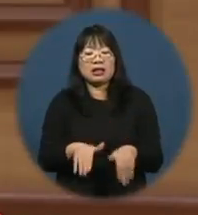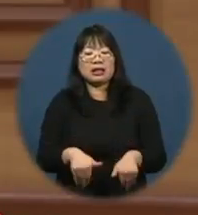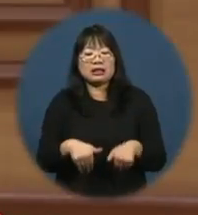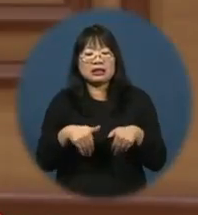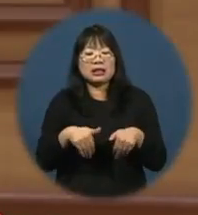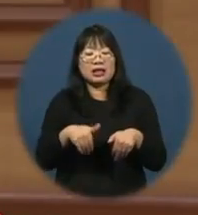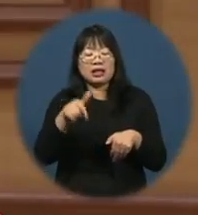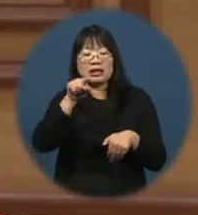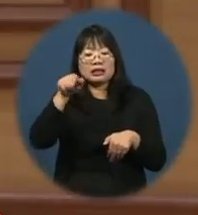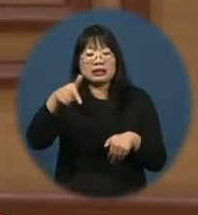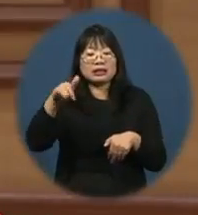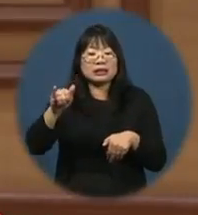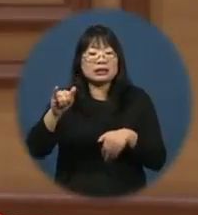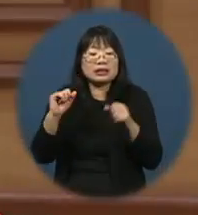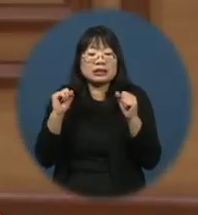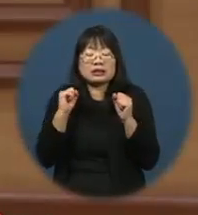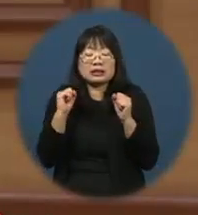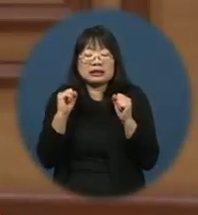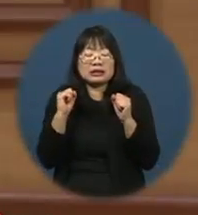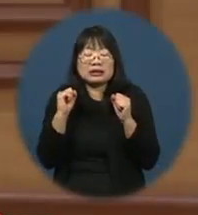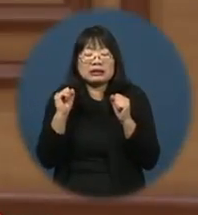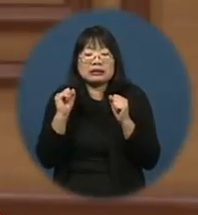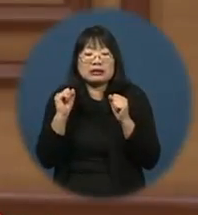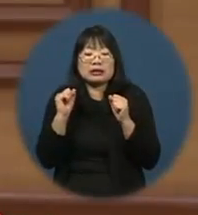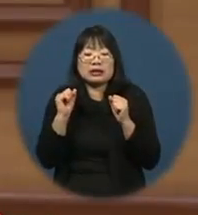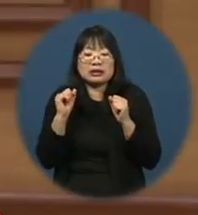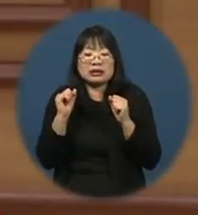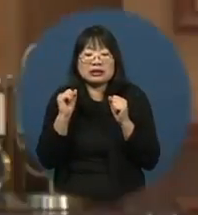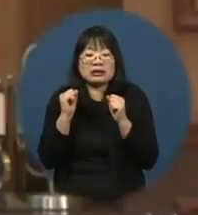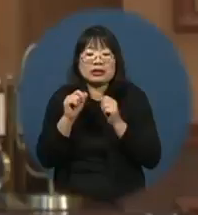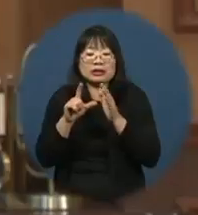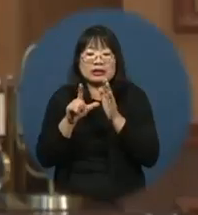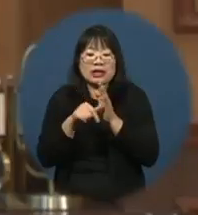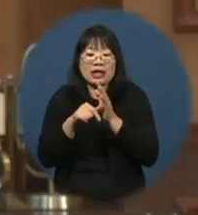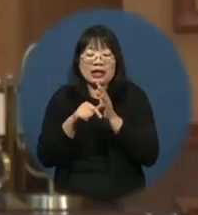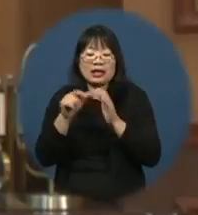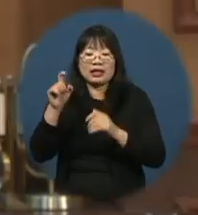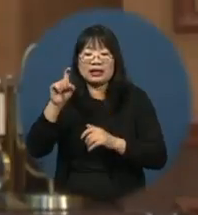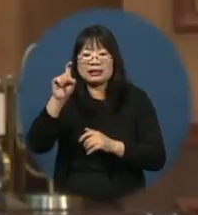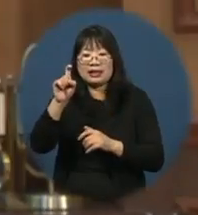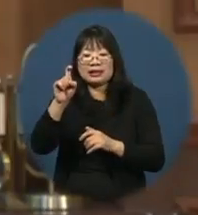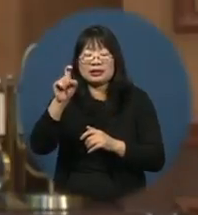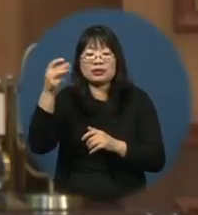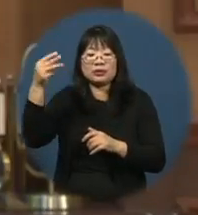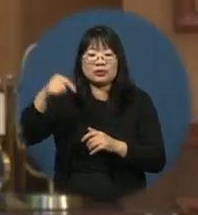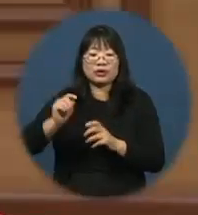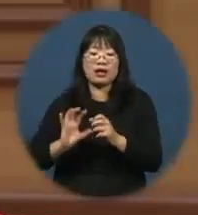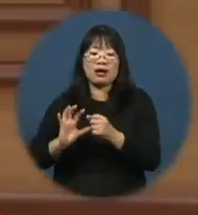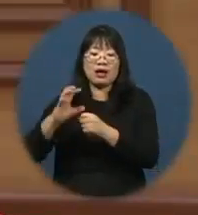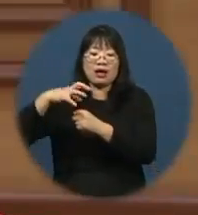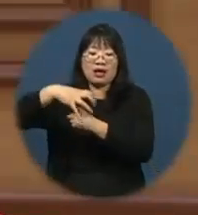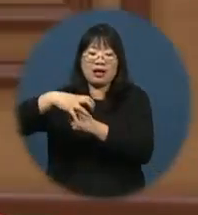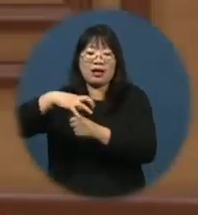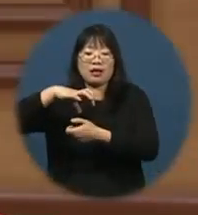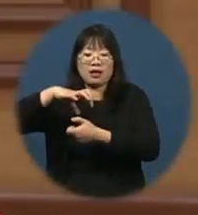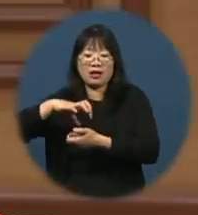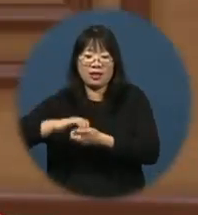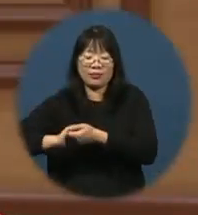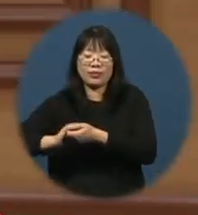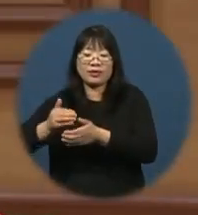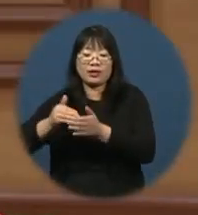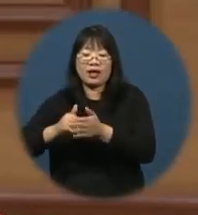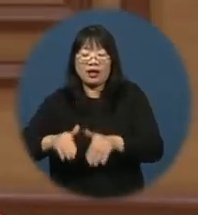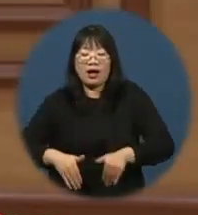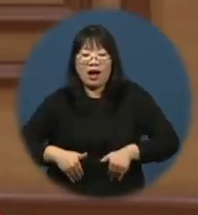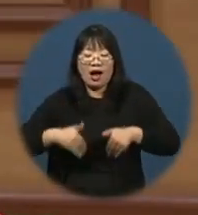극지를 둘러싸고 있는 제트류가 극지에 국한되는데 예. 그 공기가 남하해서